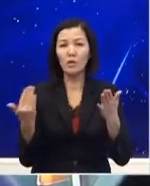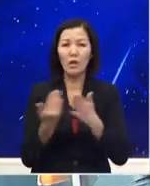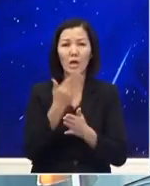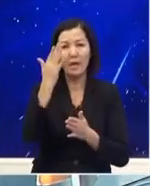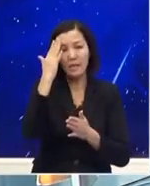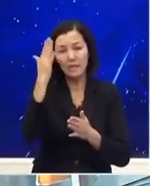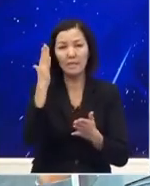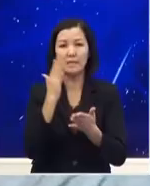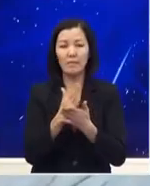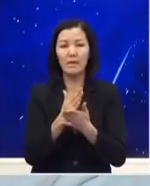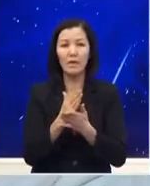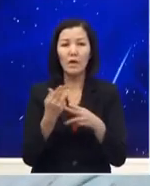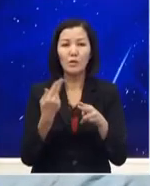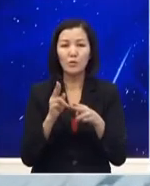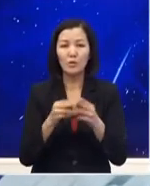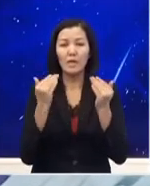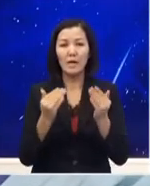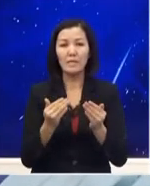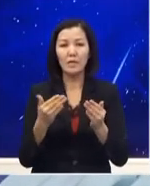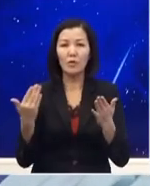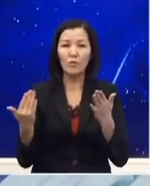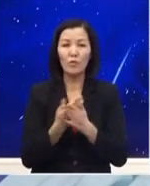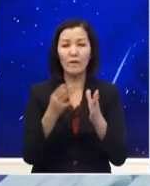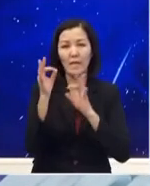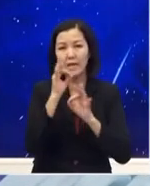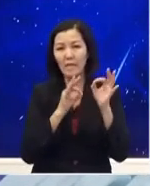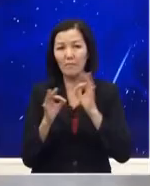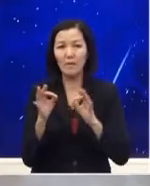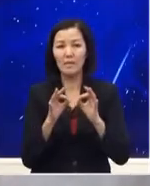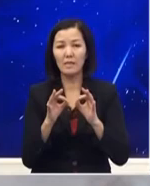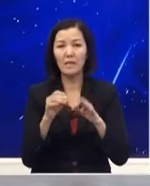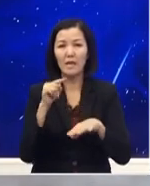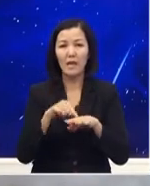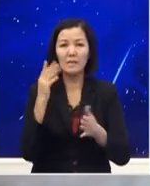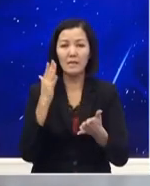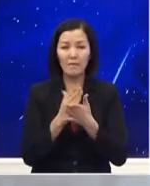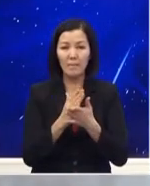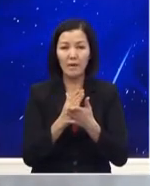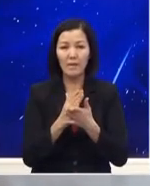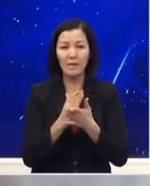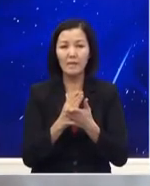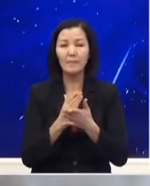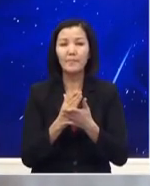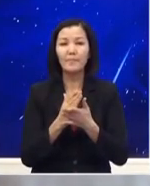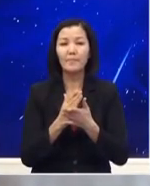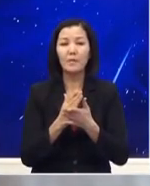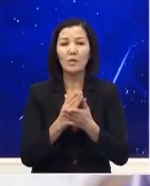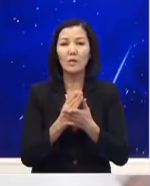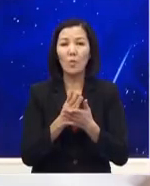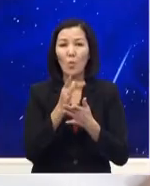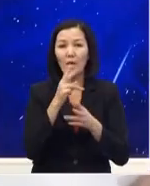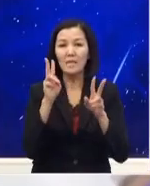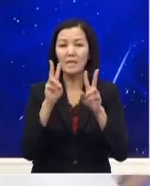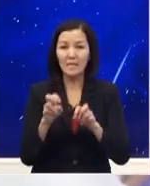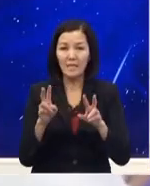де қолданылып жатыр. Сонымен қатар қазіргі заманғы дәрі-дәрмектердің де кері әсері аз. Сондықтан азаматтарға айтарымыз, уақытылы